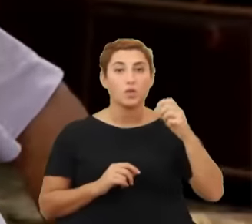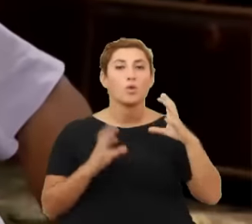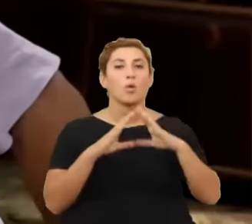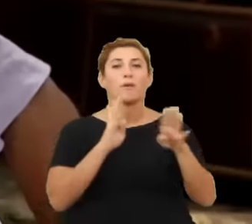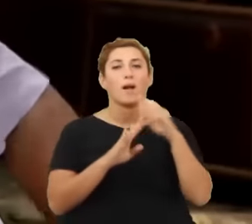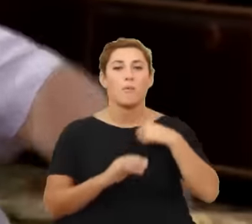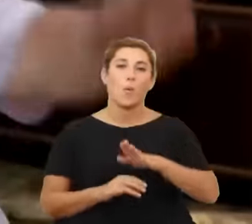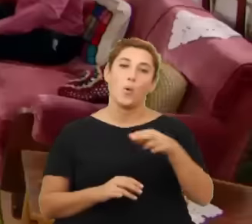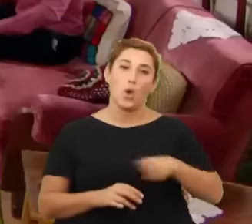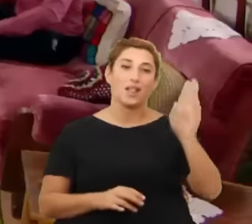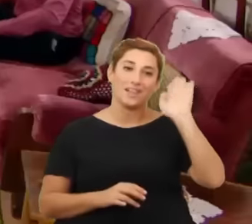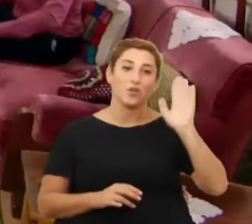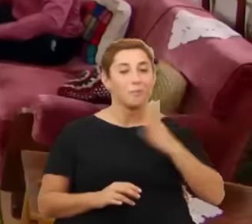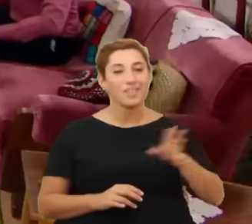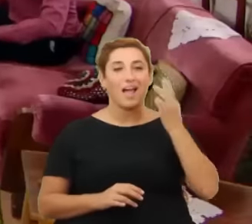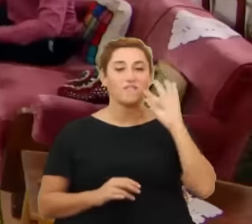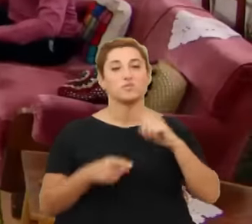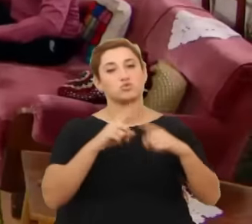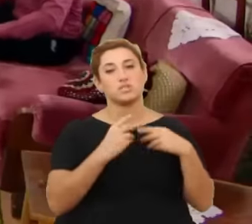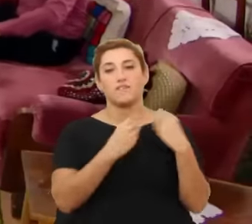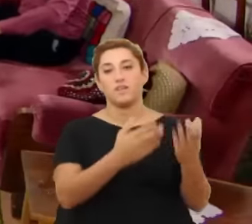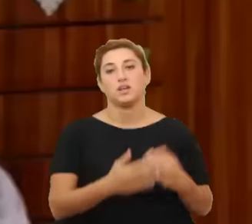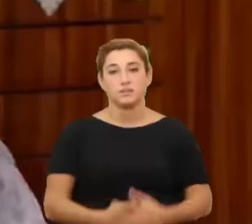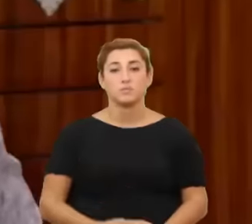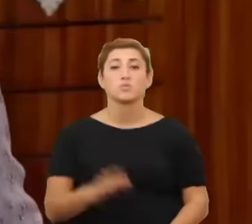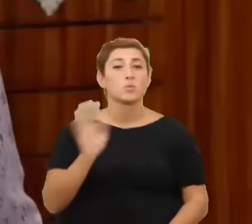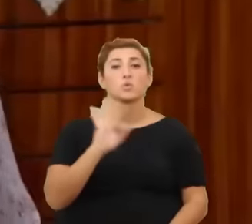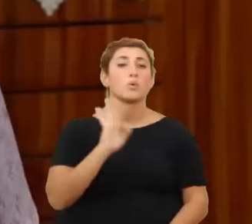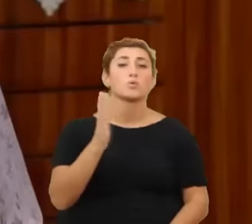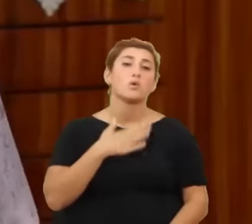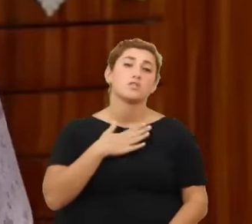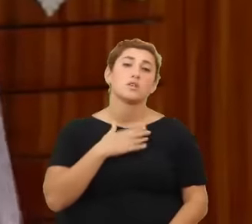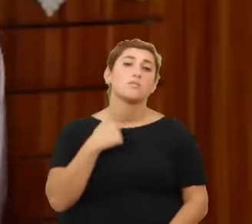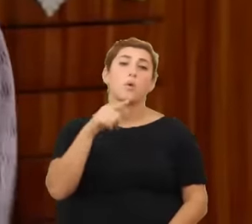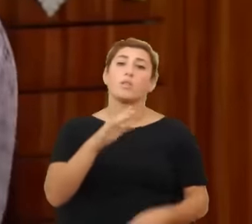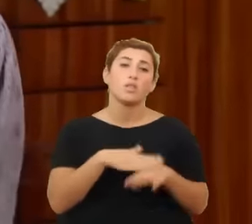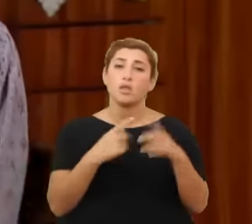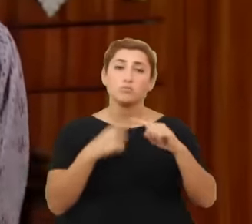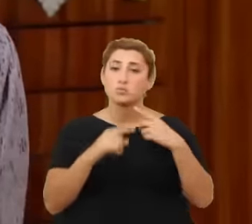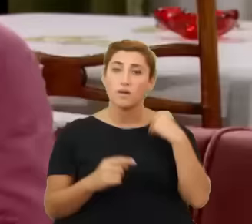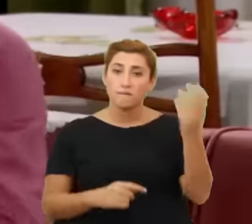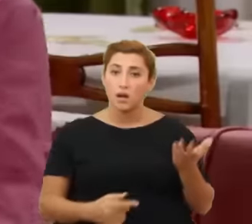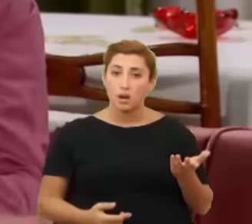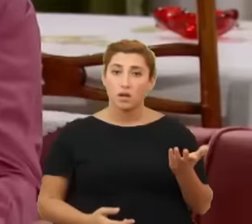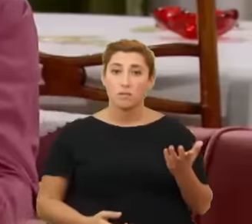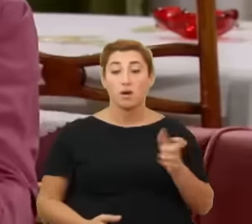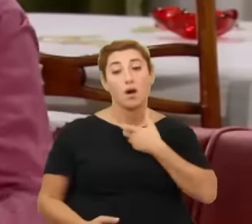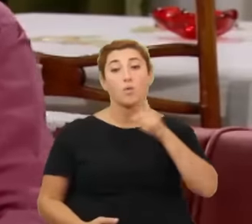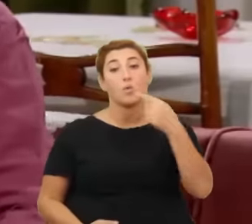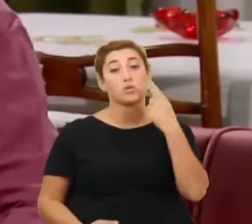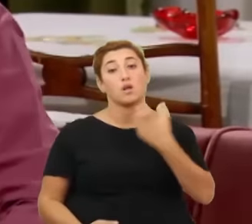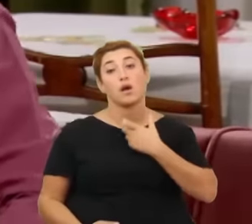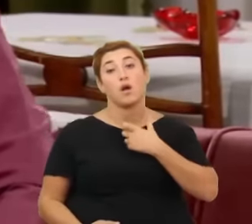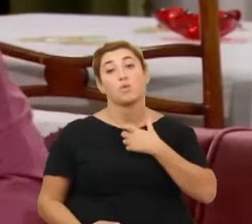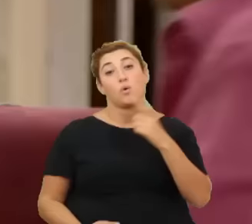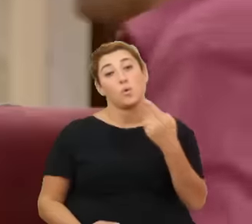Topkapı Sarayı'nın oraya gidiyorum ya. Bak. Gitmişken müzeye bırakayım bak, ben onu ya. Yok canım, ya ben onu niye müzeye vereyim ki? Kanun öyle söylüyor bidenim,